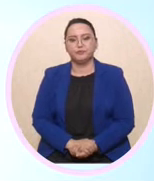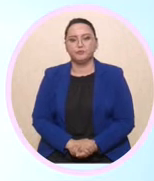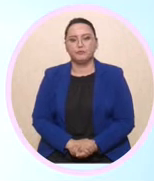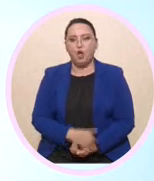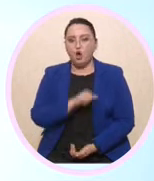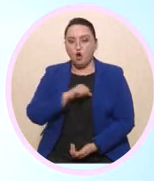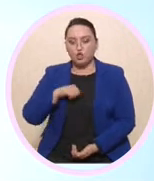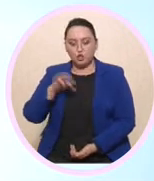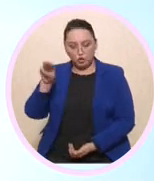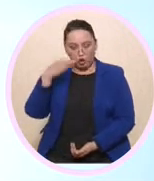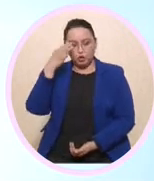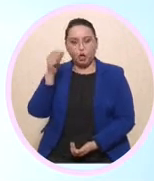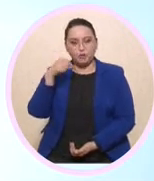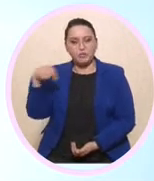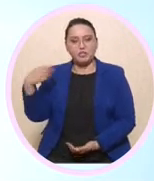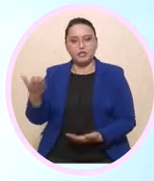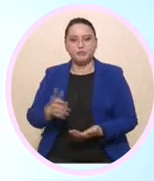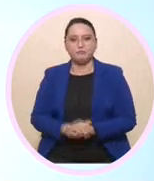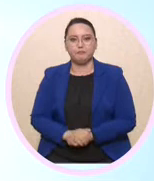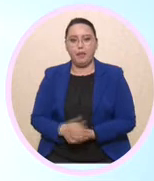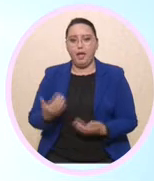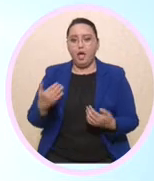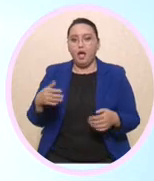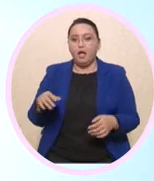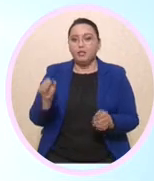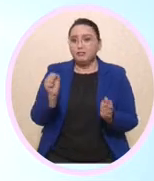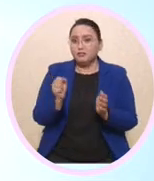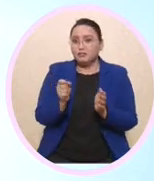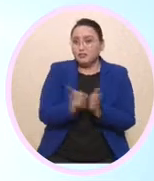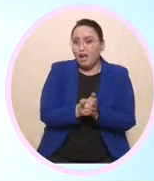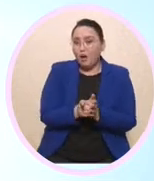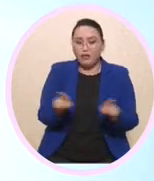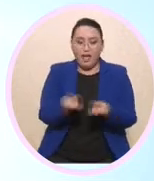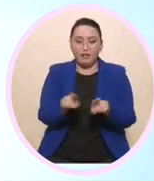тодорхойлоорой. Багштайгаа заавал ижлэхэн байдлаар тодорхойлох албагүй.